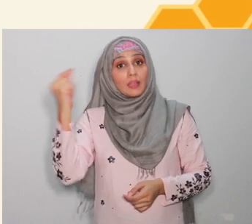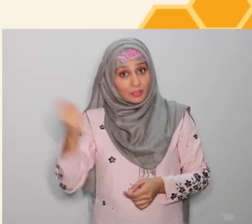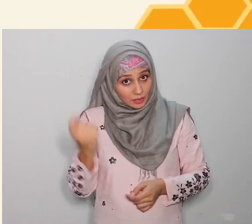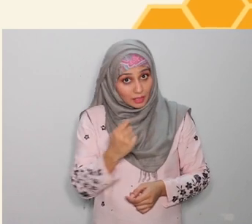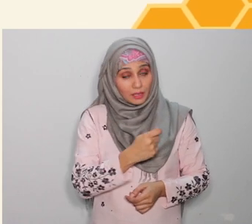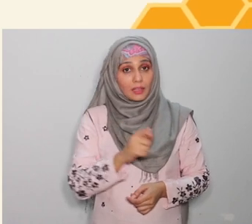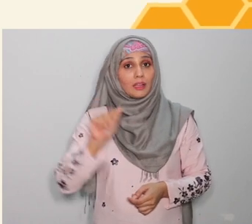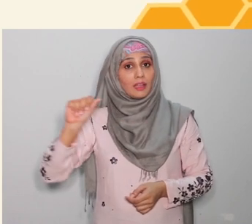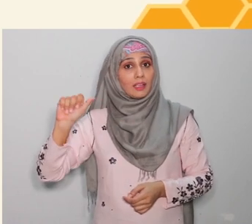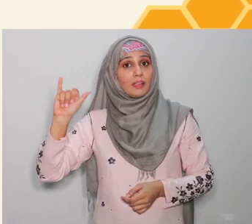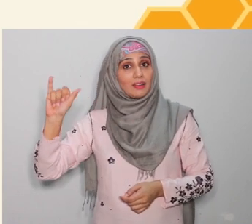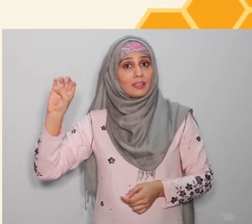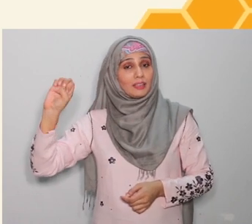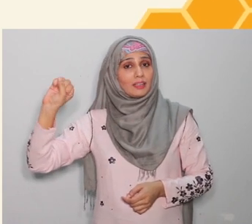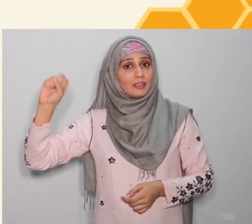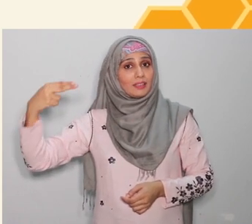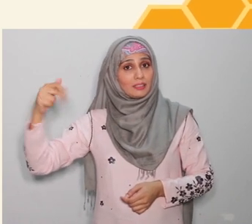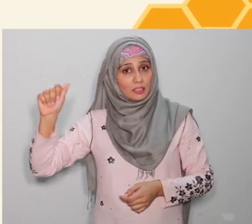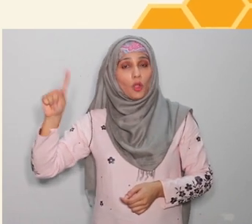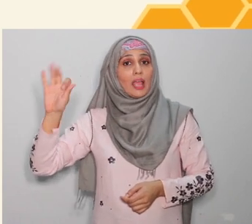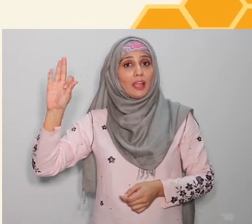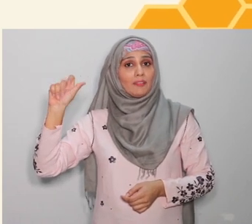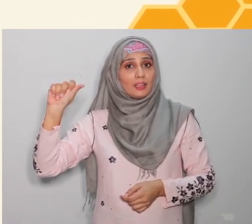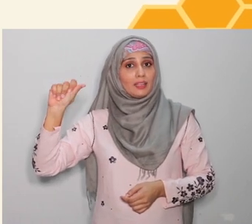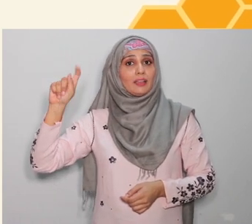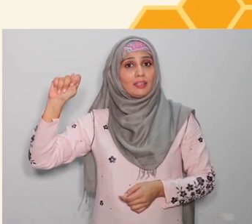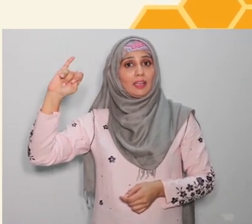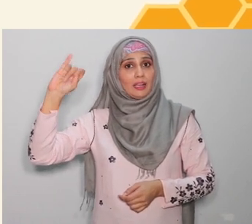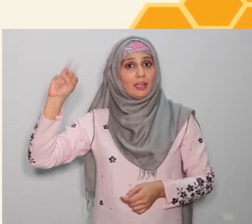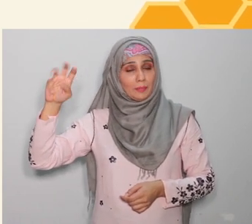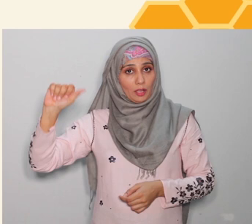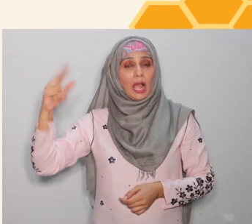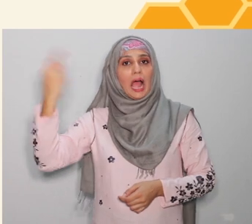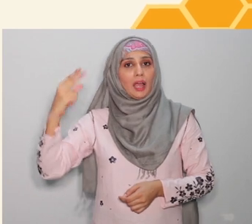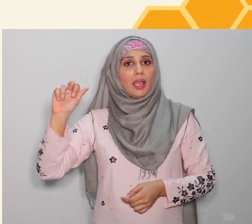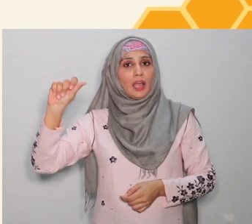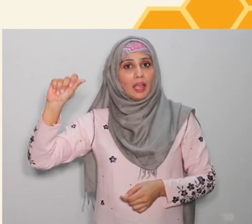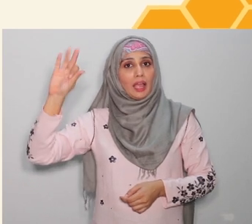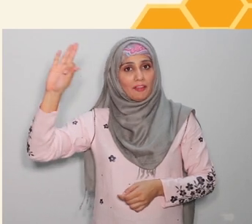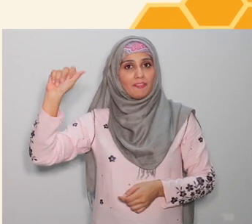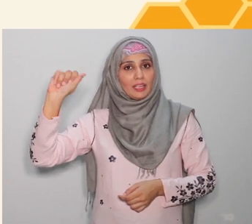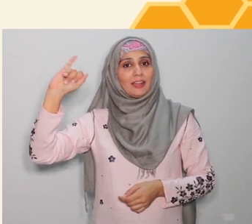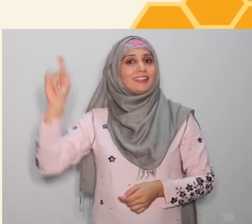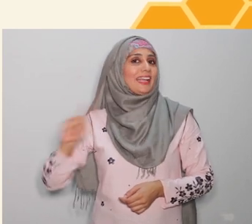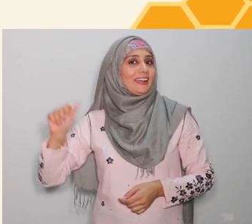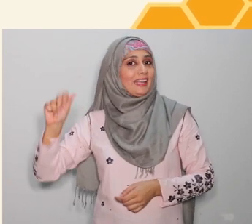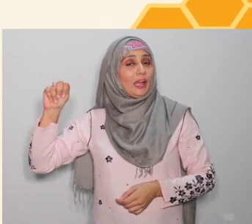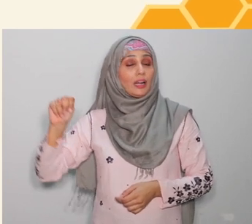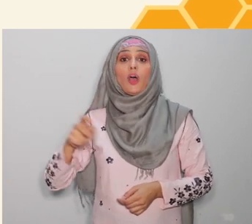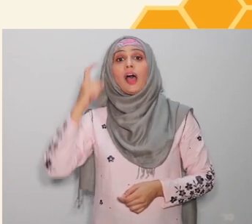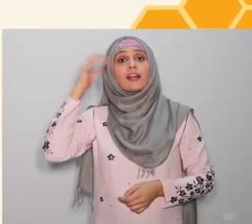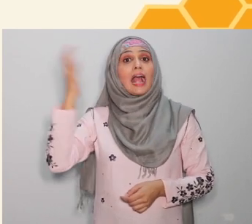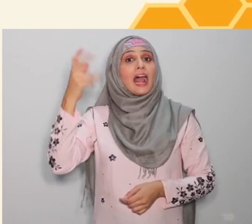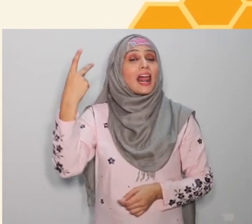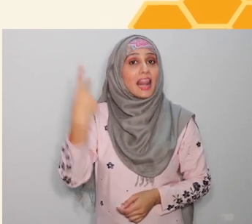इसके मुसन्निफीन हैं आयशा आरिफ और फातिमा एजाज और मुसव्विर हैं फैज़ान अहमद। और आपा भी की